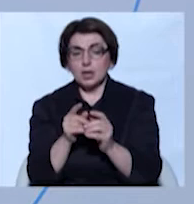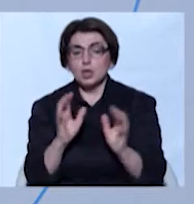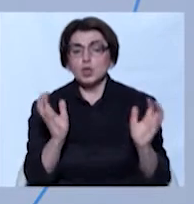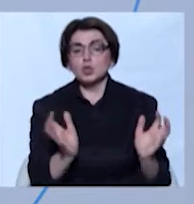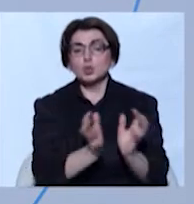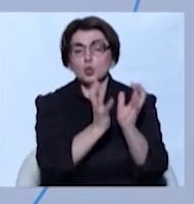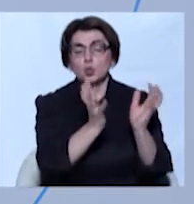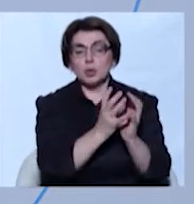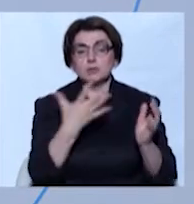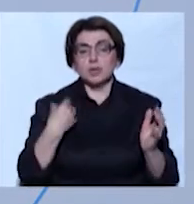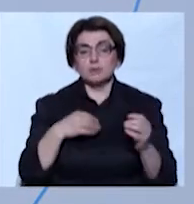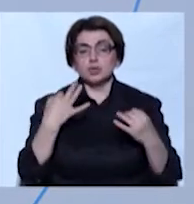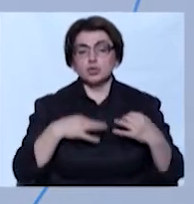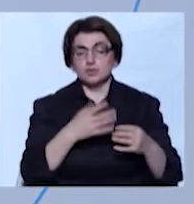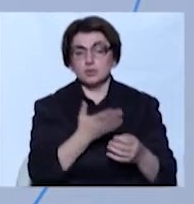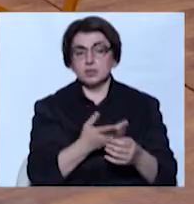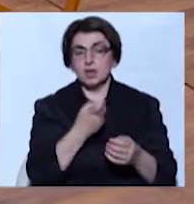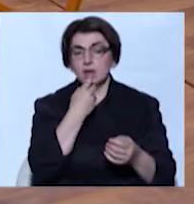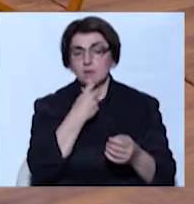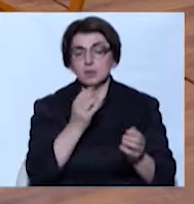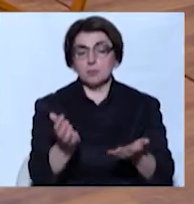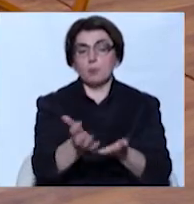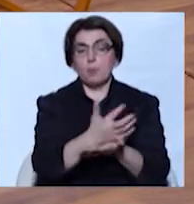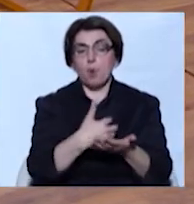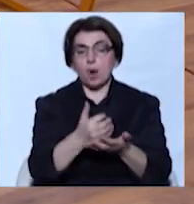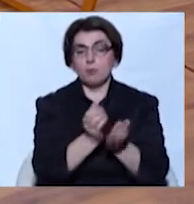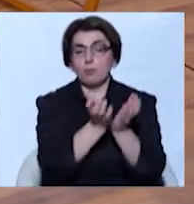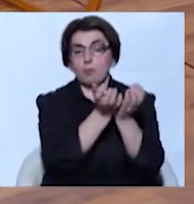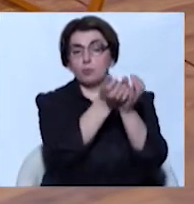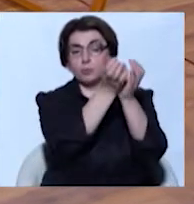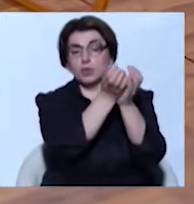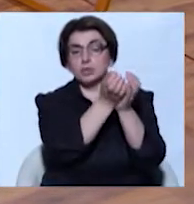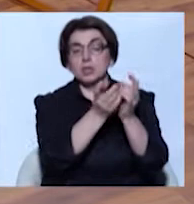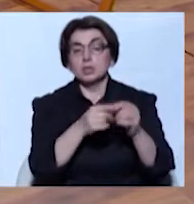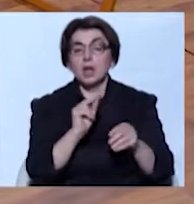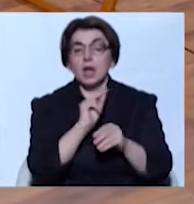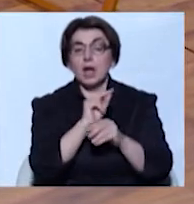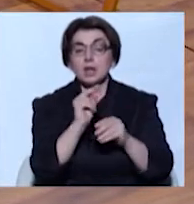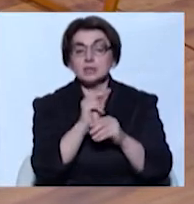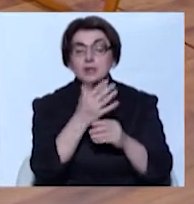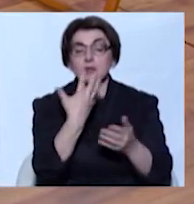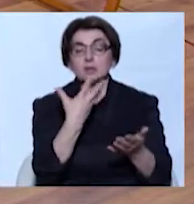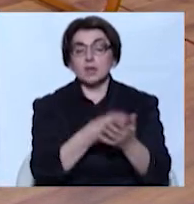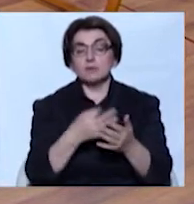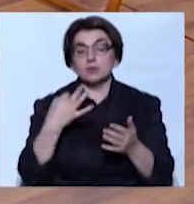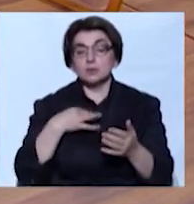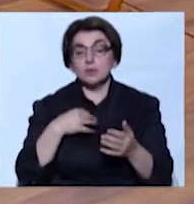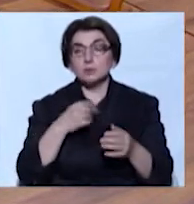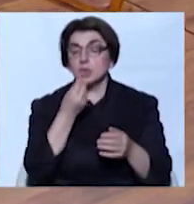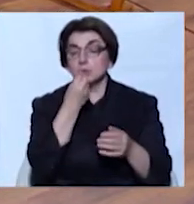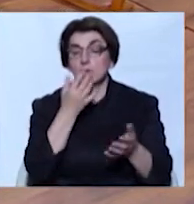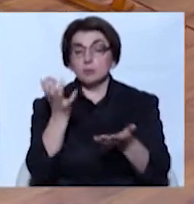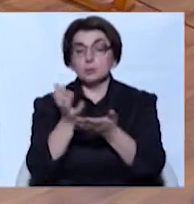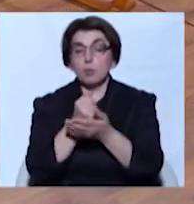ზრუნავენ შთამომავლობაზე, კვერცხს აგროვებენ ბუდეში და ასწავლიან ნაშიერს საკვების მოპოვებასა და